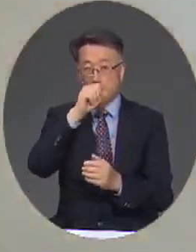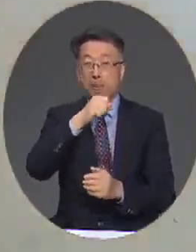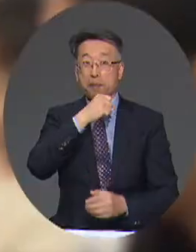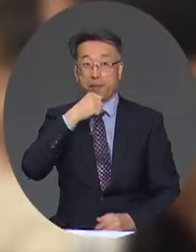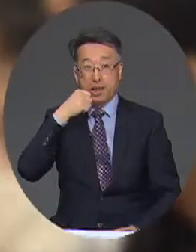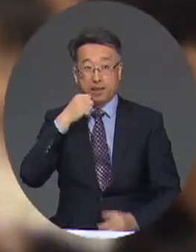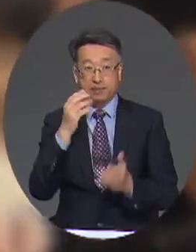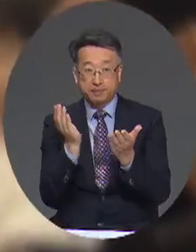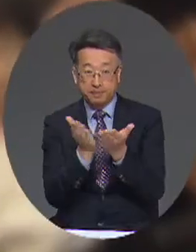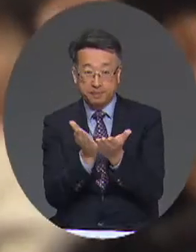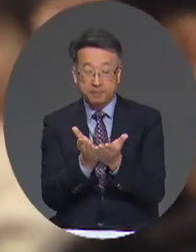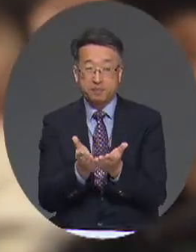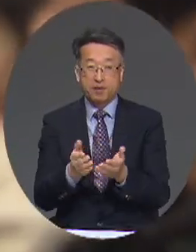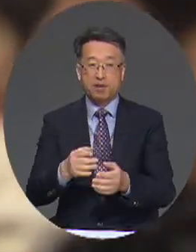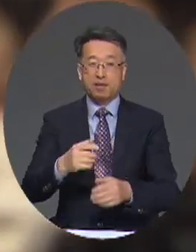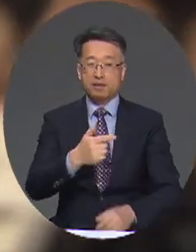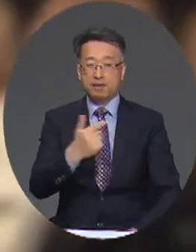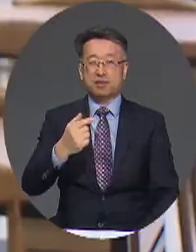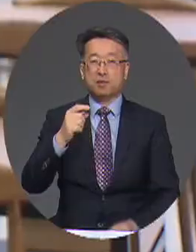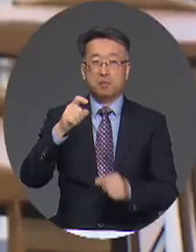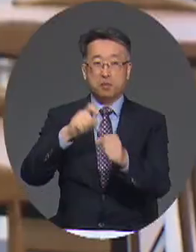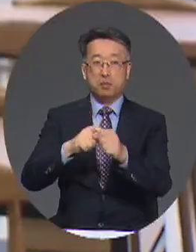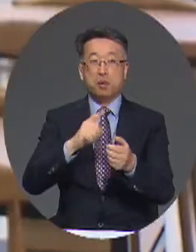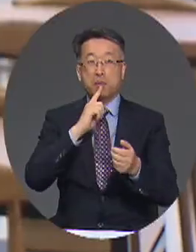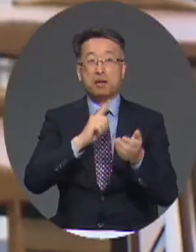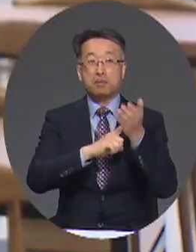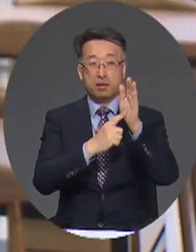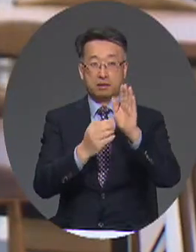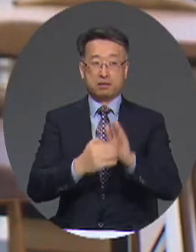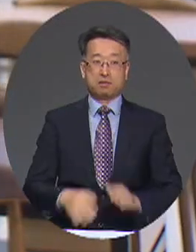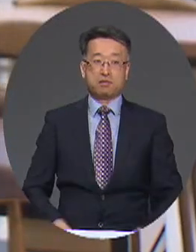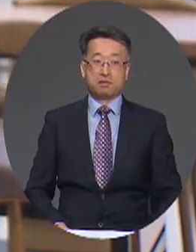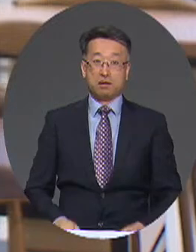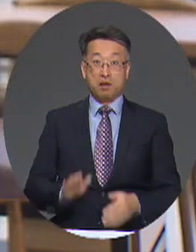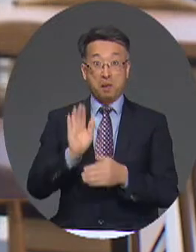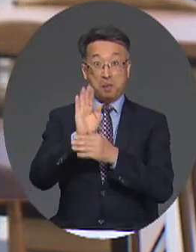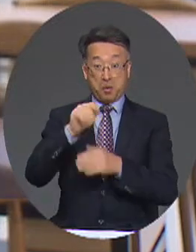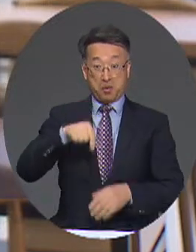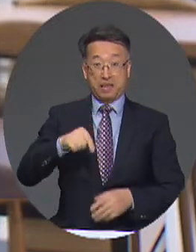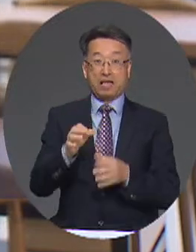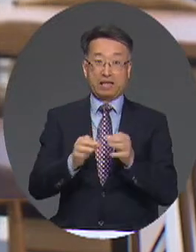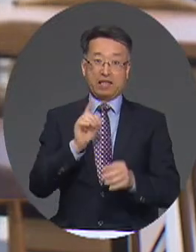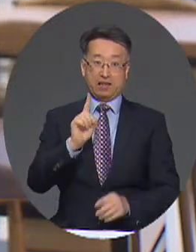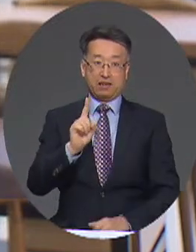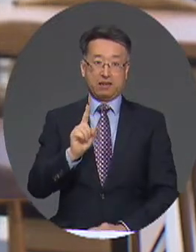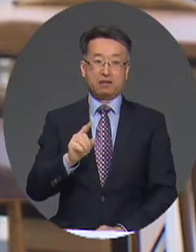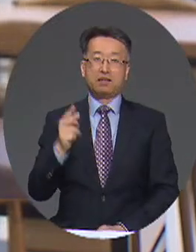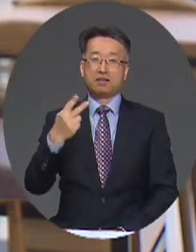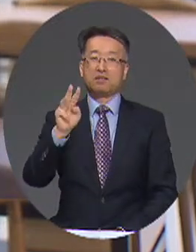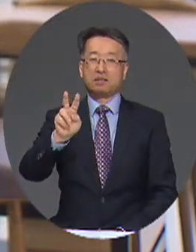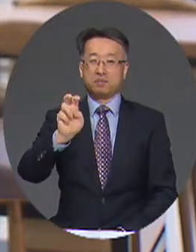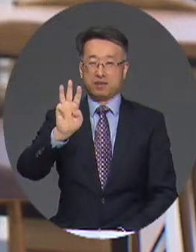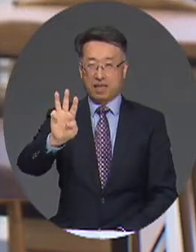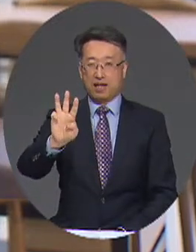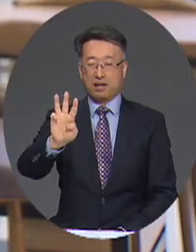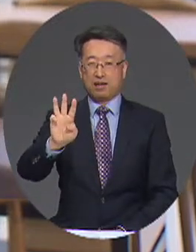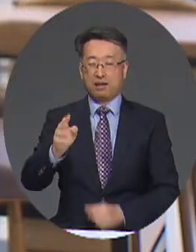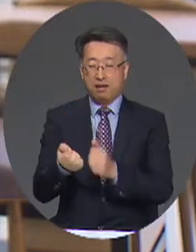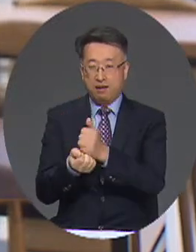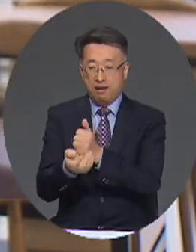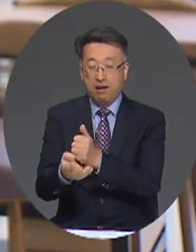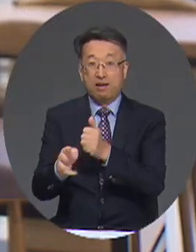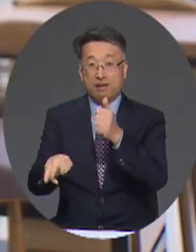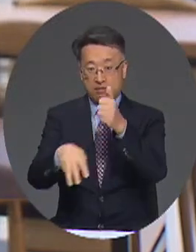승부하겠다며 힘찬 포부를 밝힙니다. 본점 이 가게 하나를 비롯해서 2024년도에는 세계의